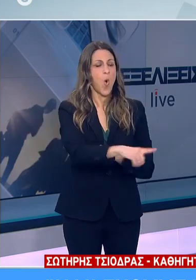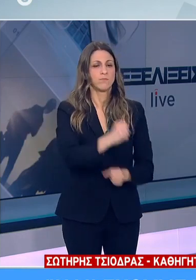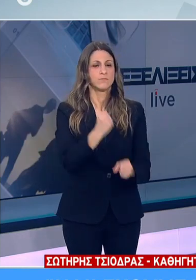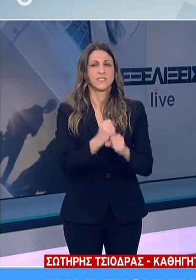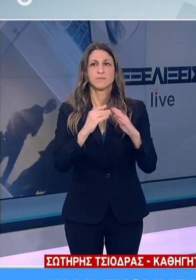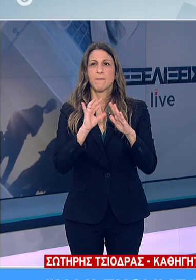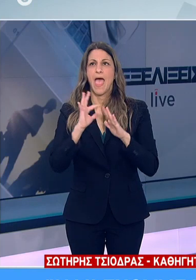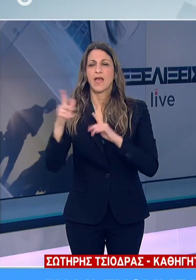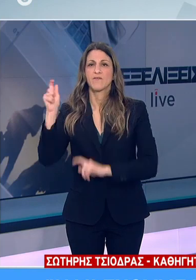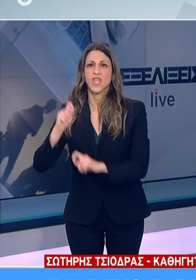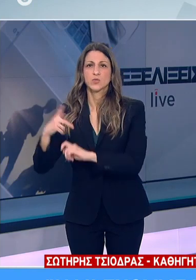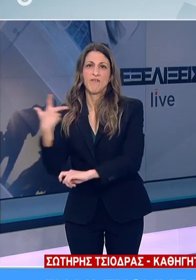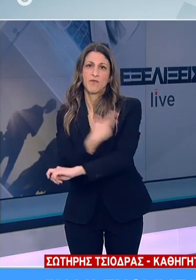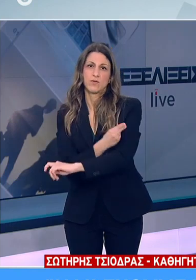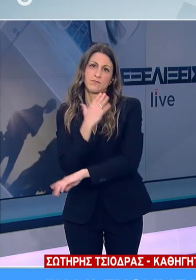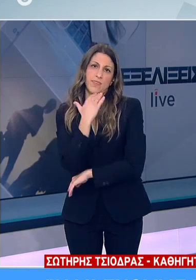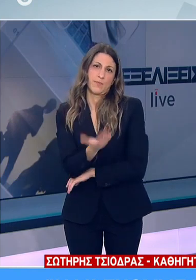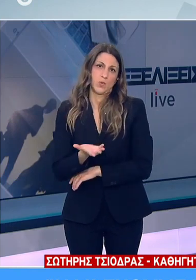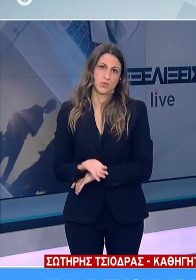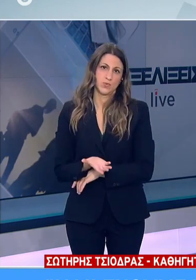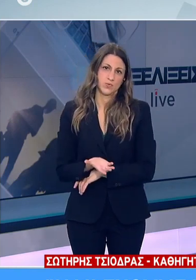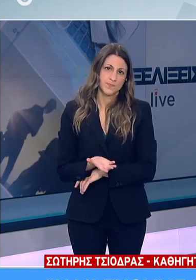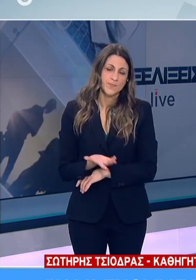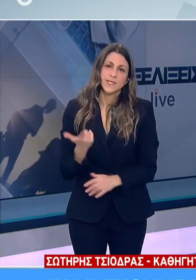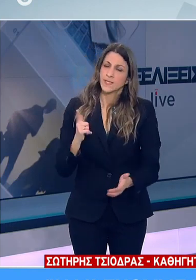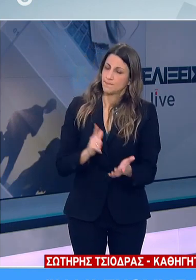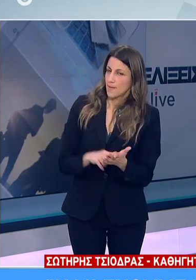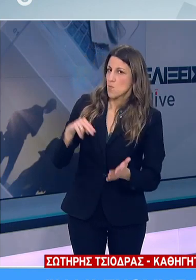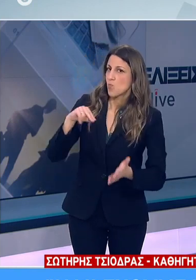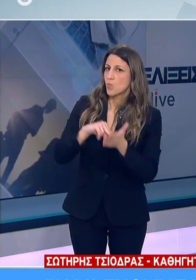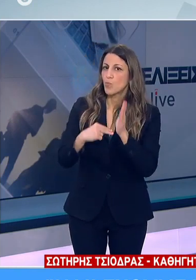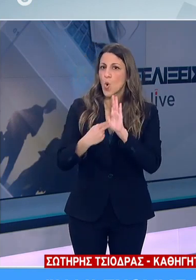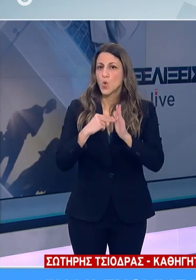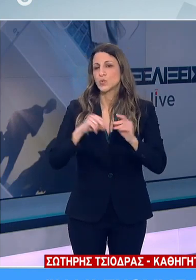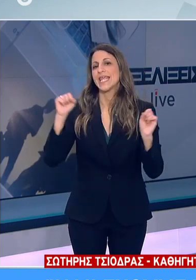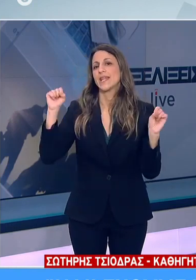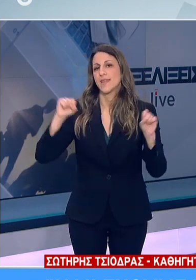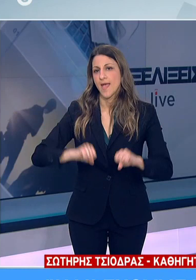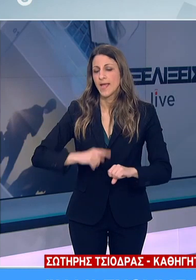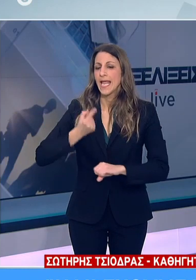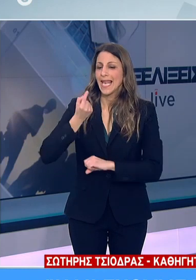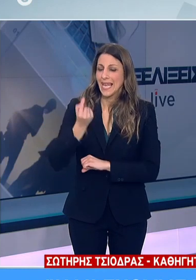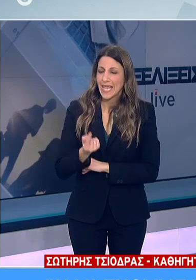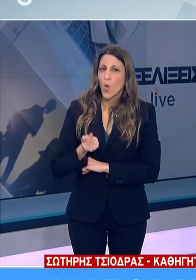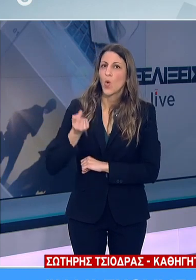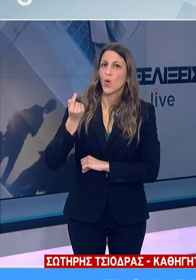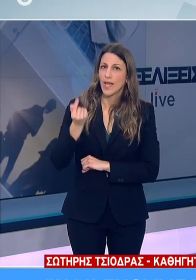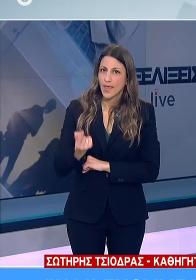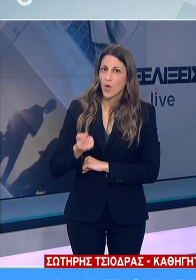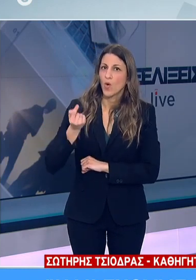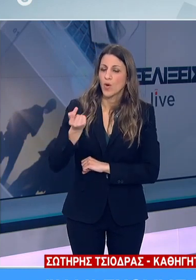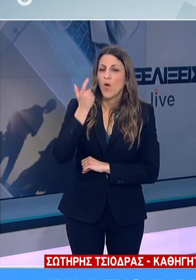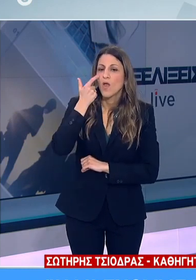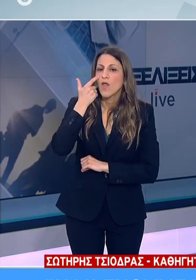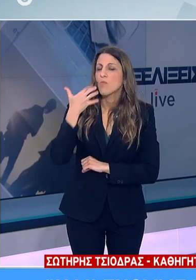Έτσι. Πρέπει να είμαστε πολύ επιφυλακτικοί και πολύ σταδιακοί σε αυτή την